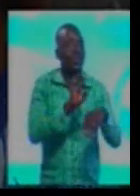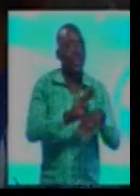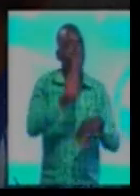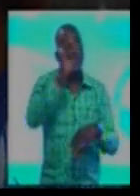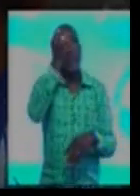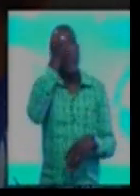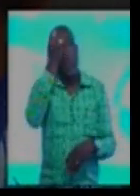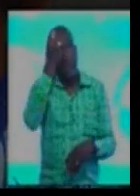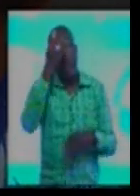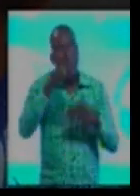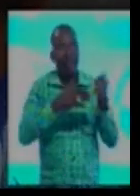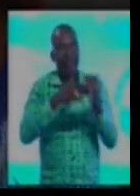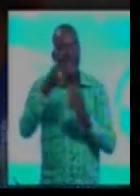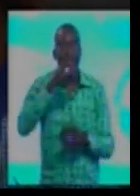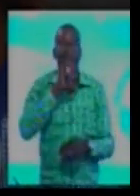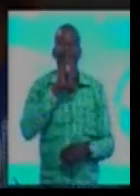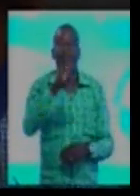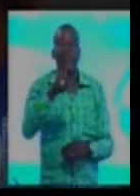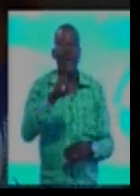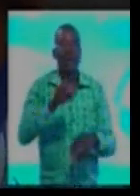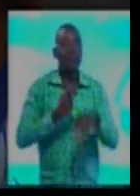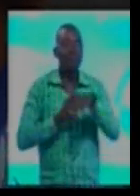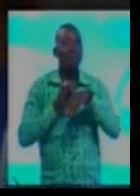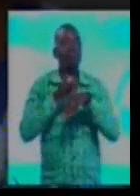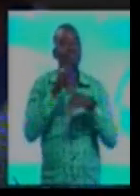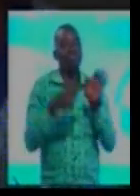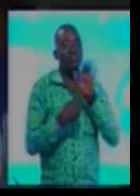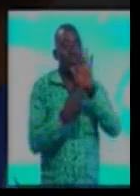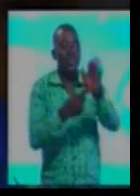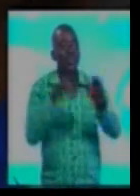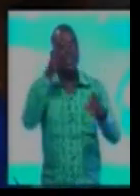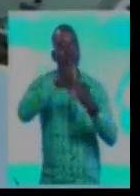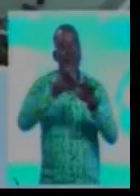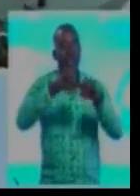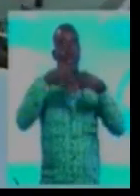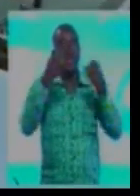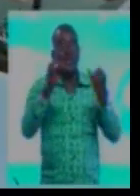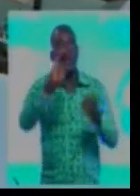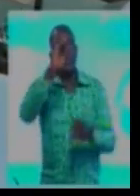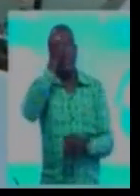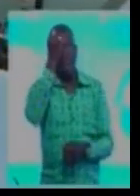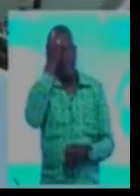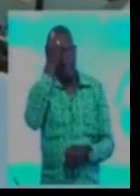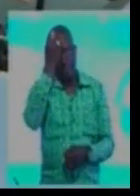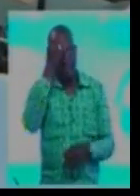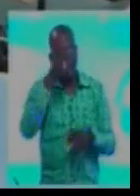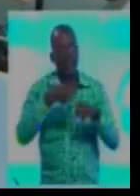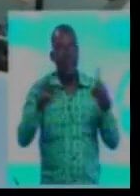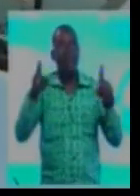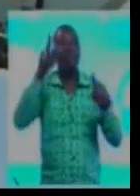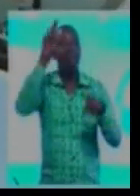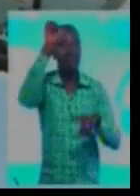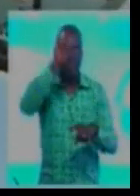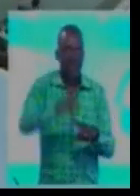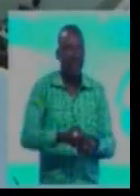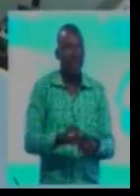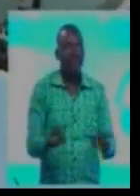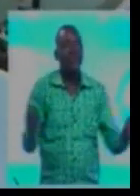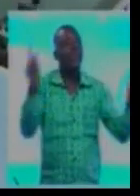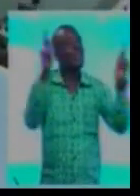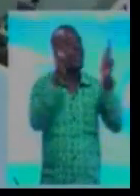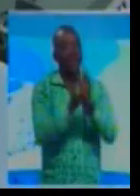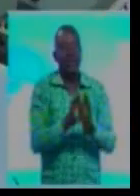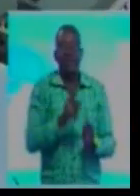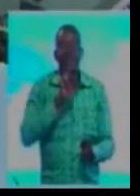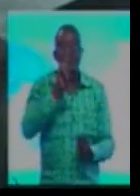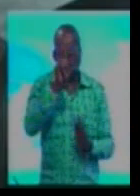afin qu'il soit promulgué et diffusé dans le journal officiel. Mais pour la partie syndicale, cette rencontre n'a pas